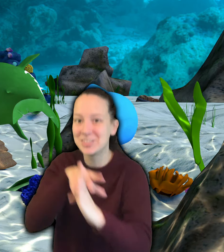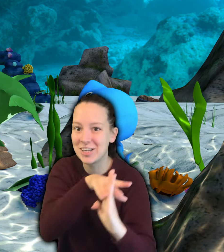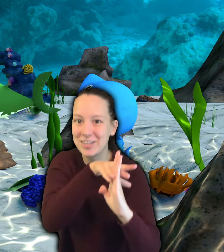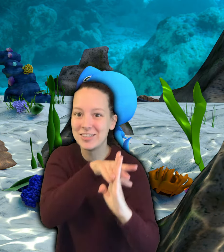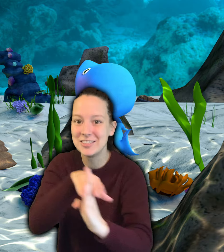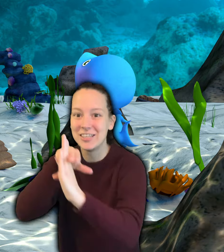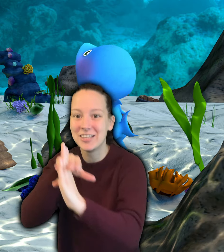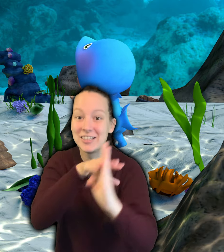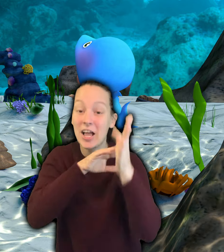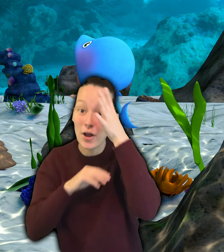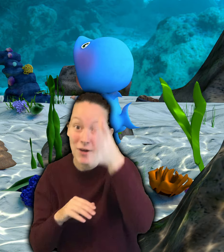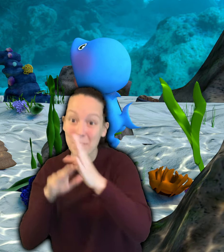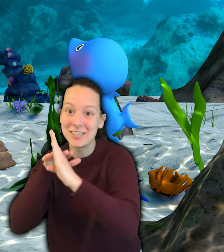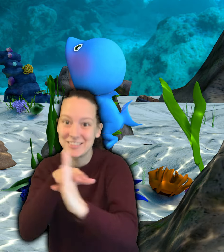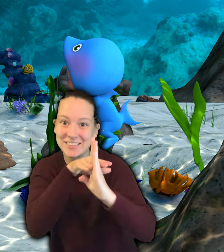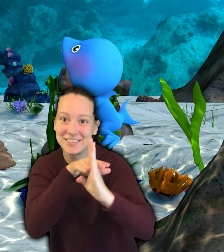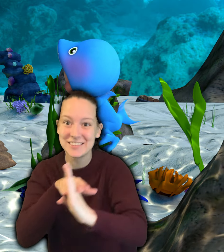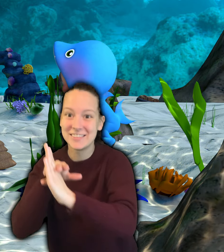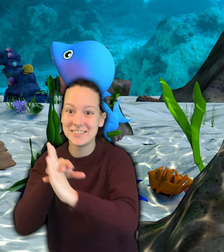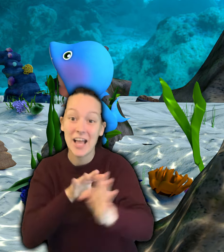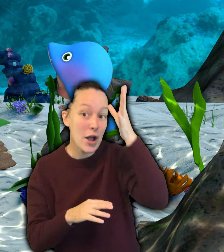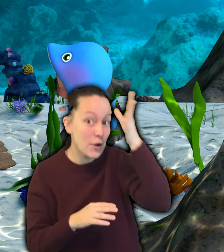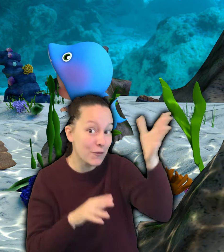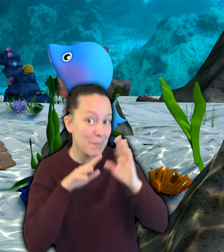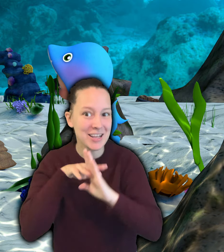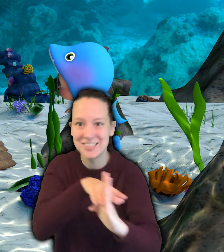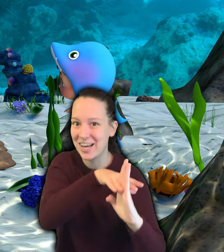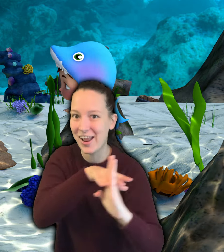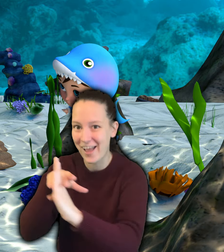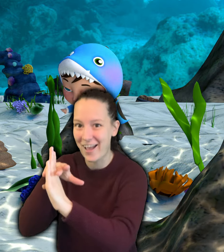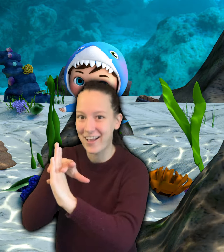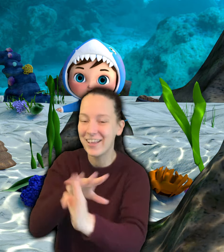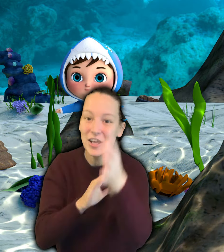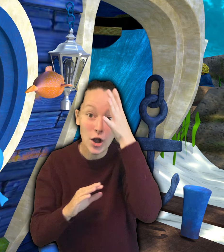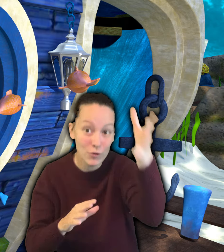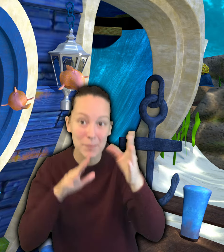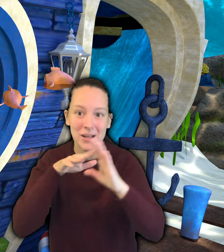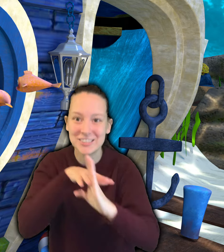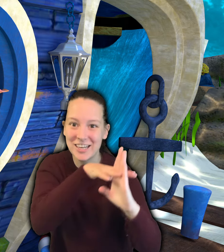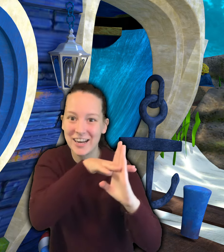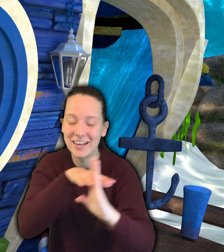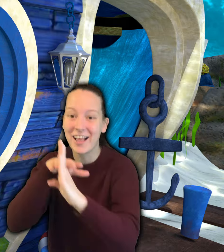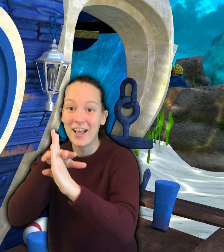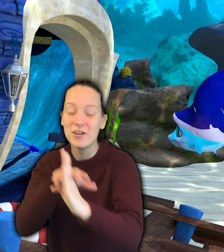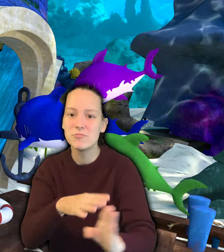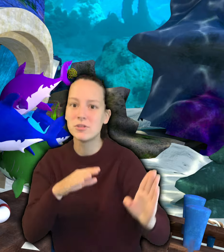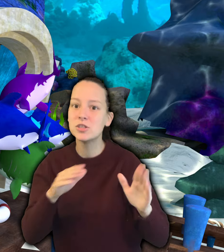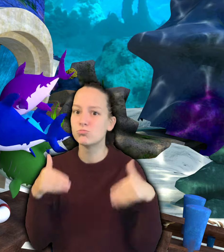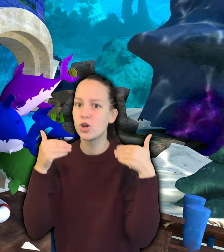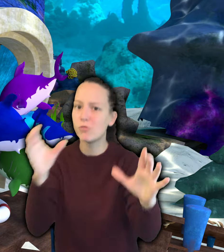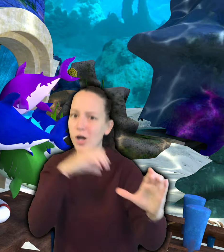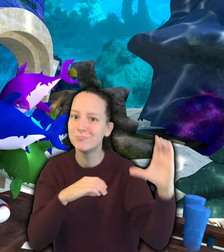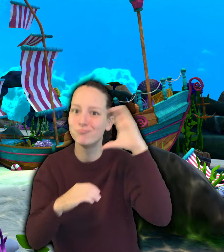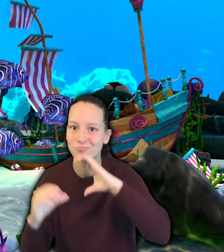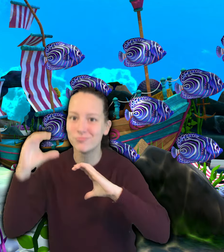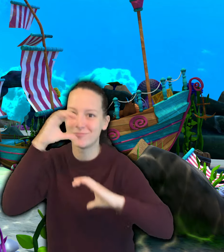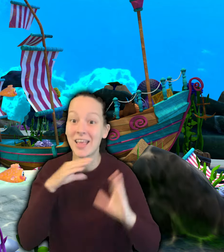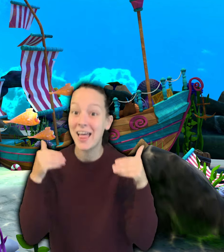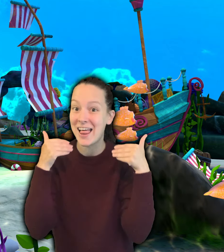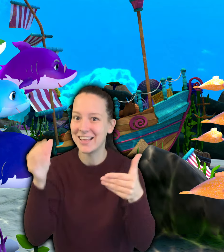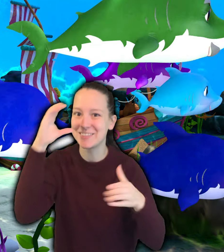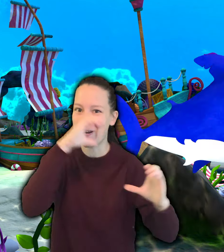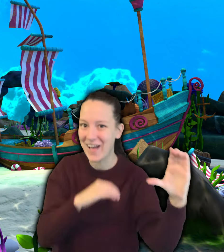ざめおじザメおじメおじザメみんな